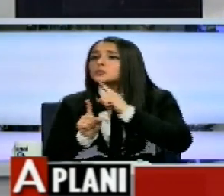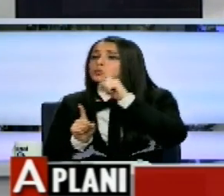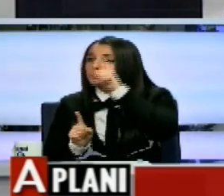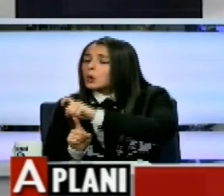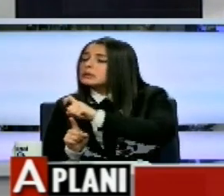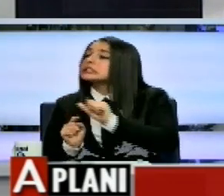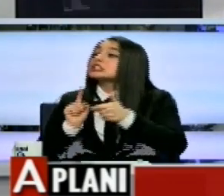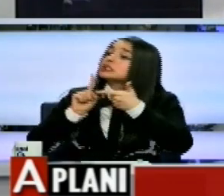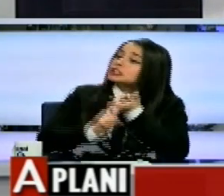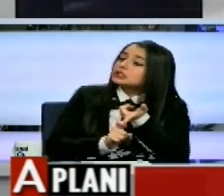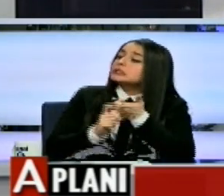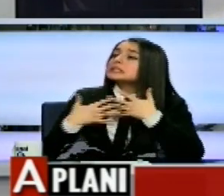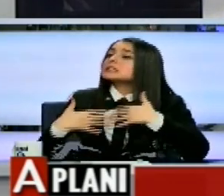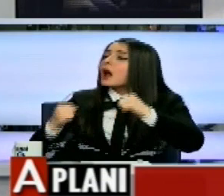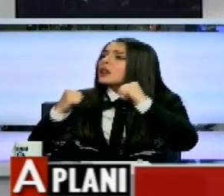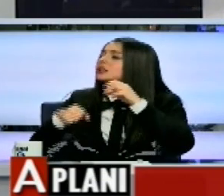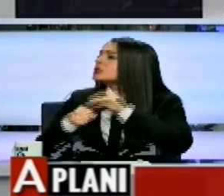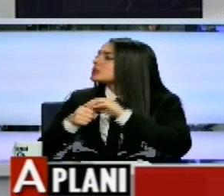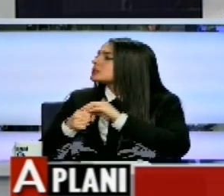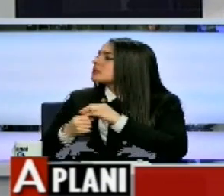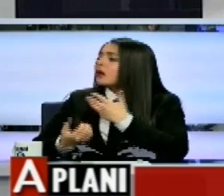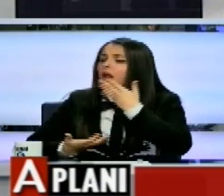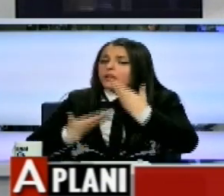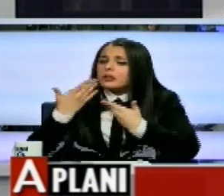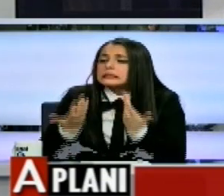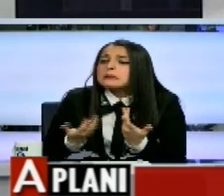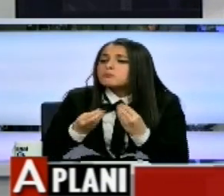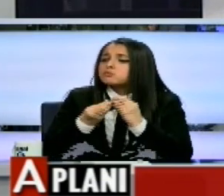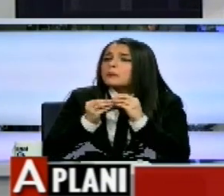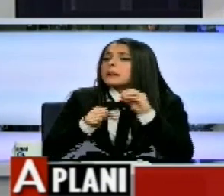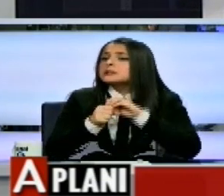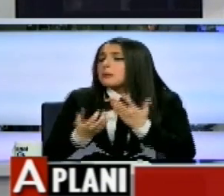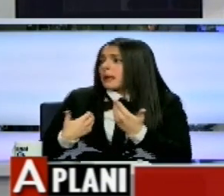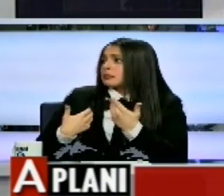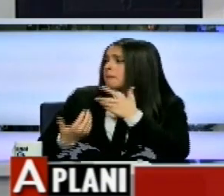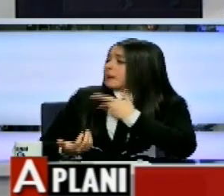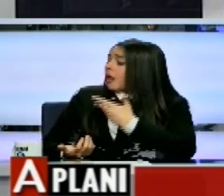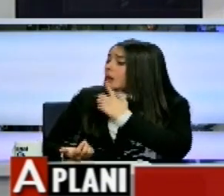sağlıktır. Sağlık hizmeti alırken kendinizi nasıl ifade ediyorsunuz? O çok benim de ilgimi çekiyor açıkçası.